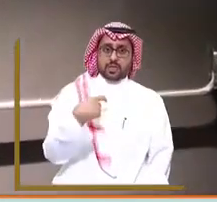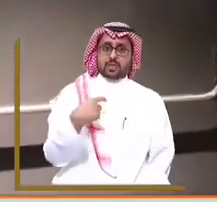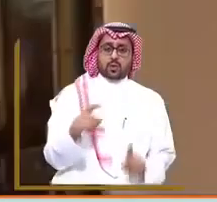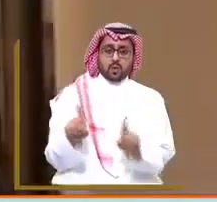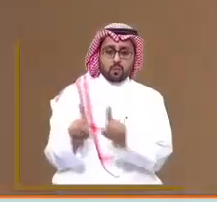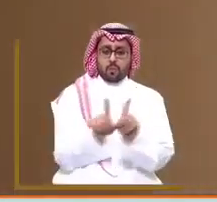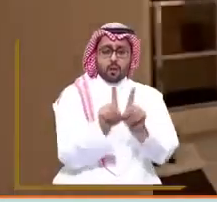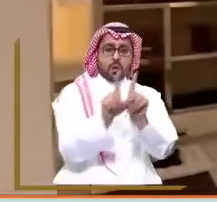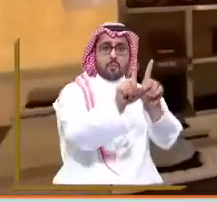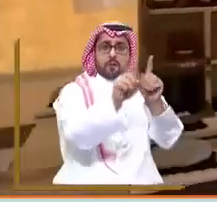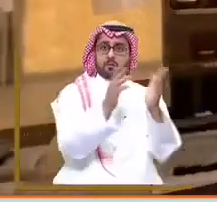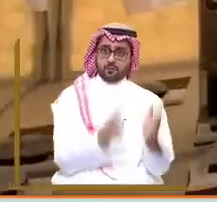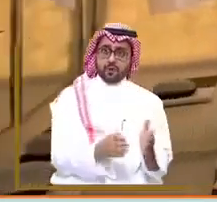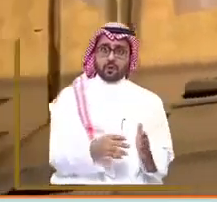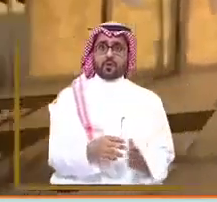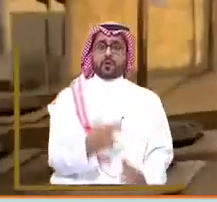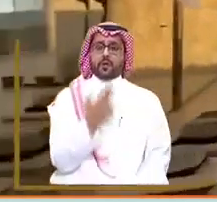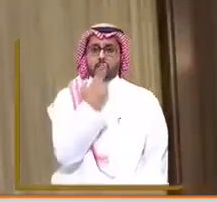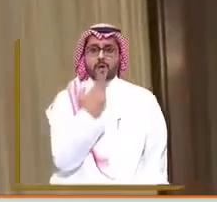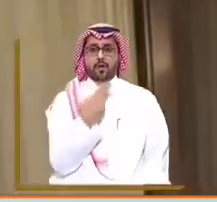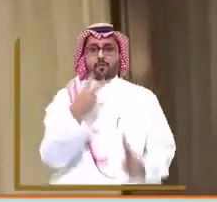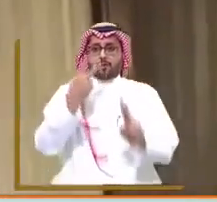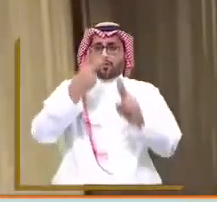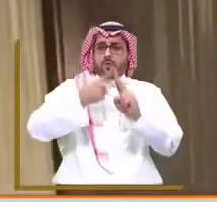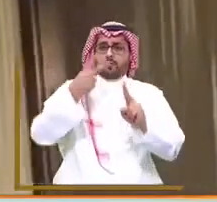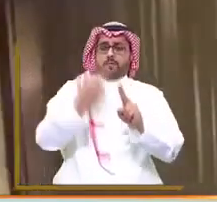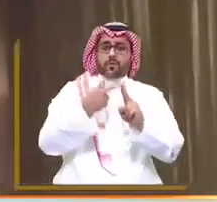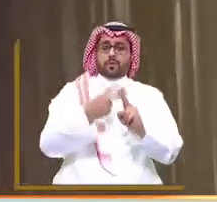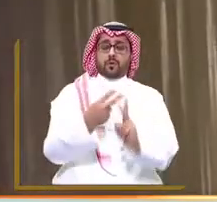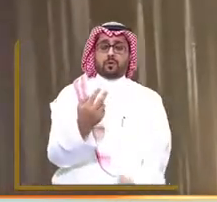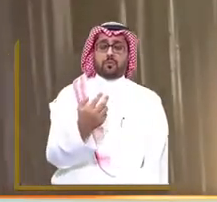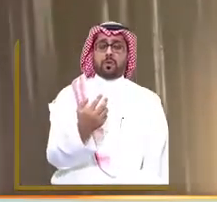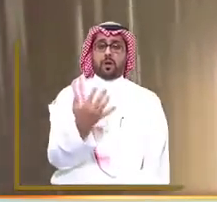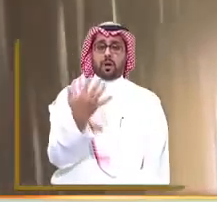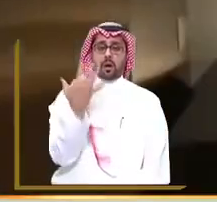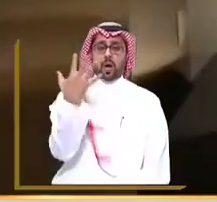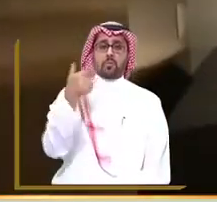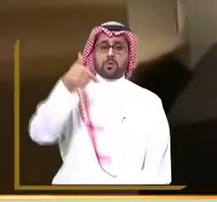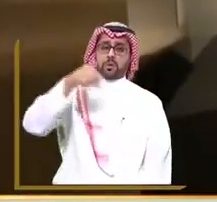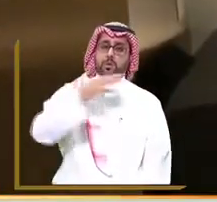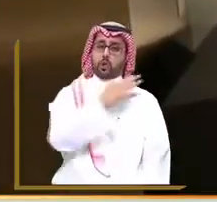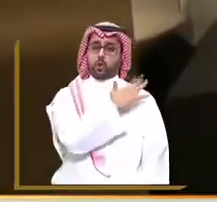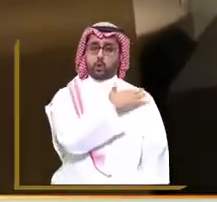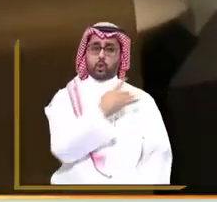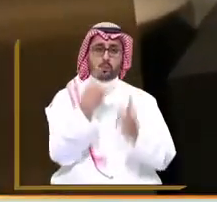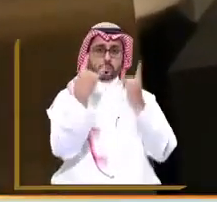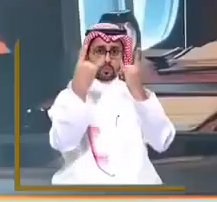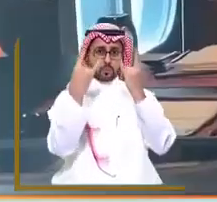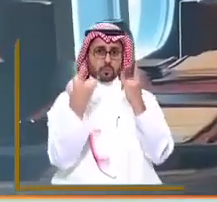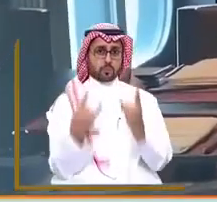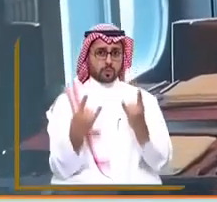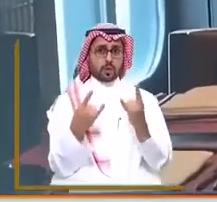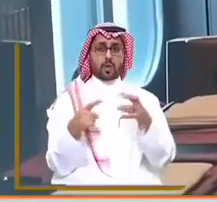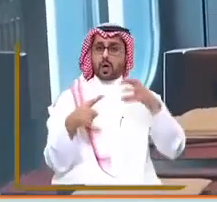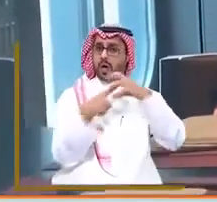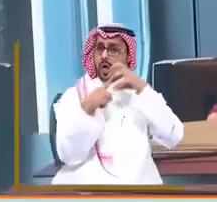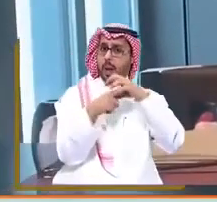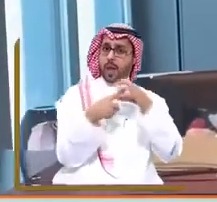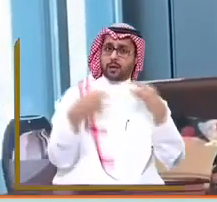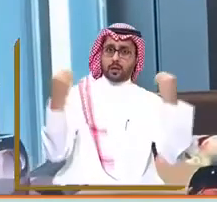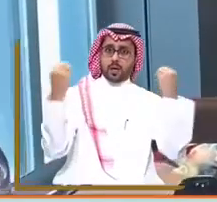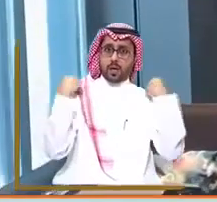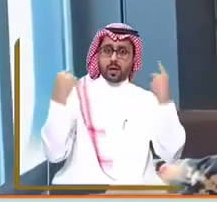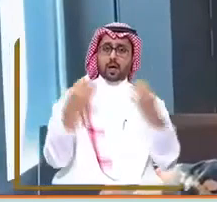إلى تقديم خدمات فائقة الجودة من خلال مرافقها المختلفة من منتجع صحي ونادي يضم